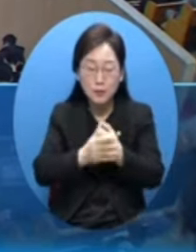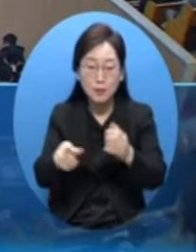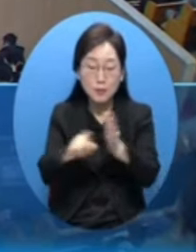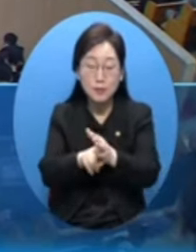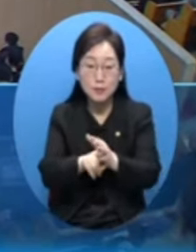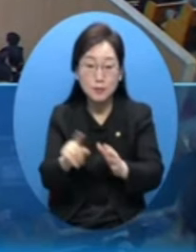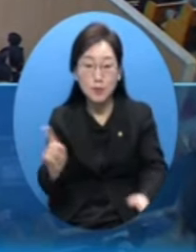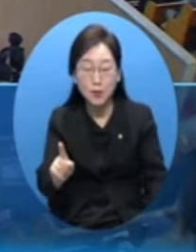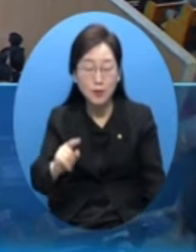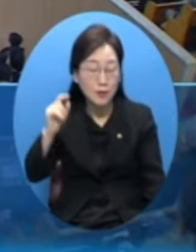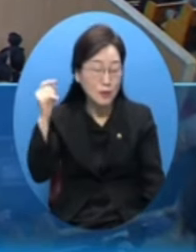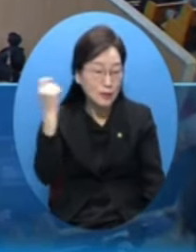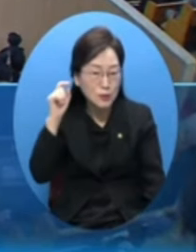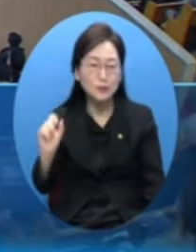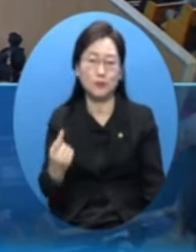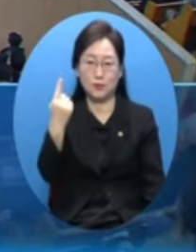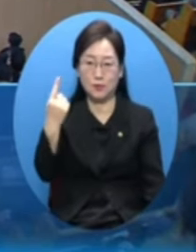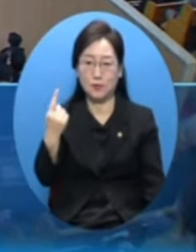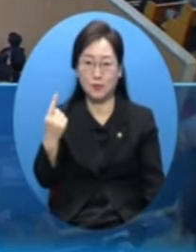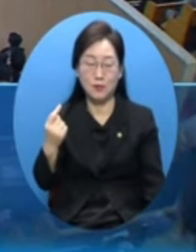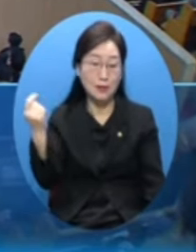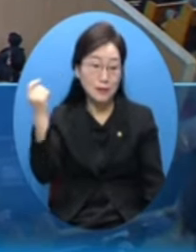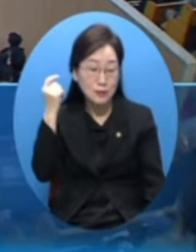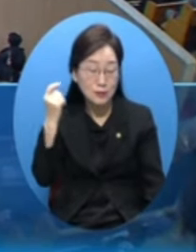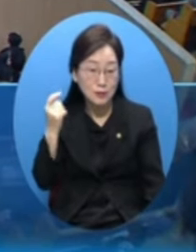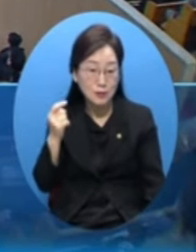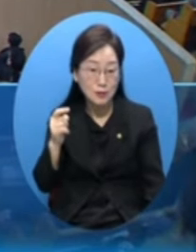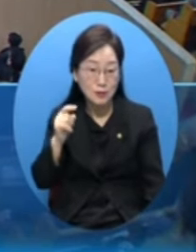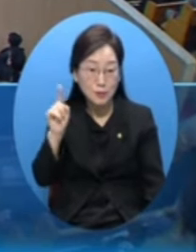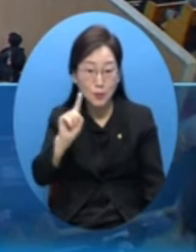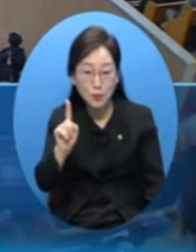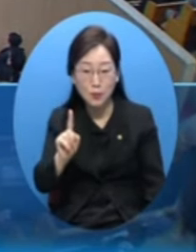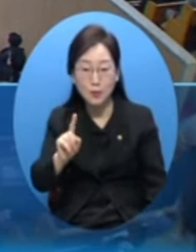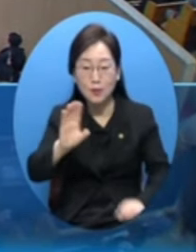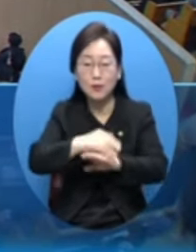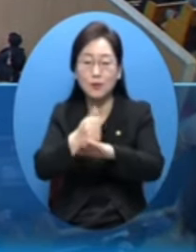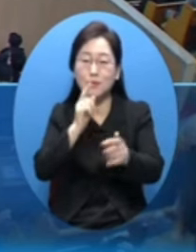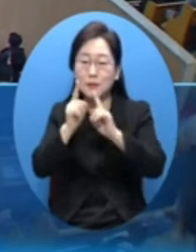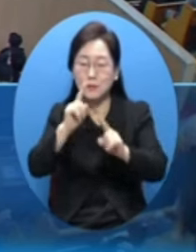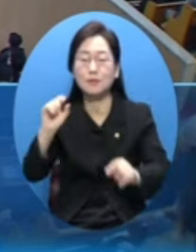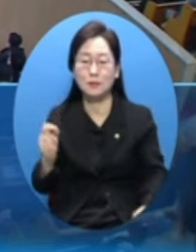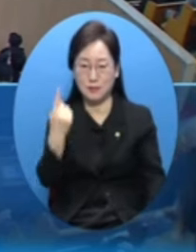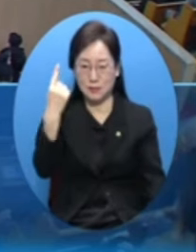믿음은 들음에서 나며 들음은 그리스도의 말씀으로 말미암았느니라.